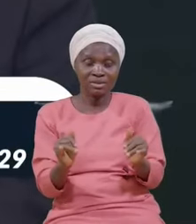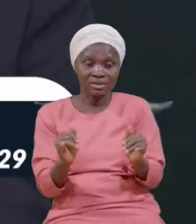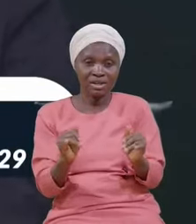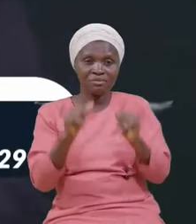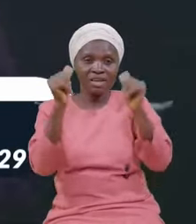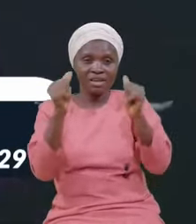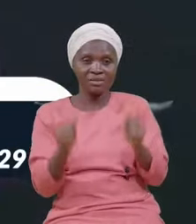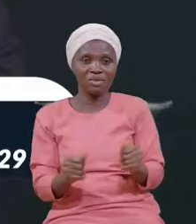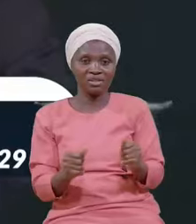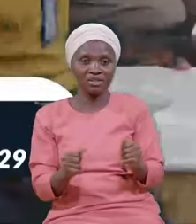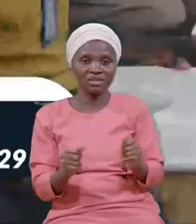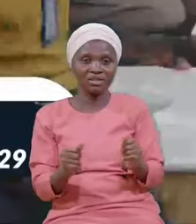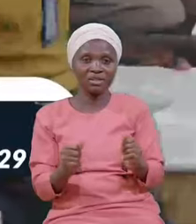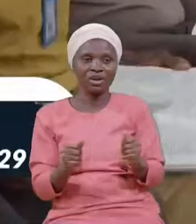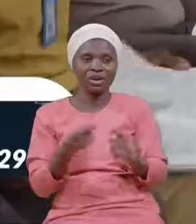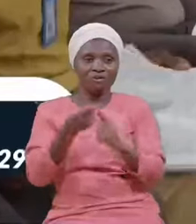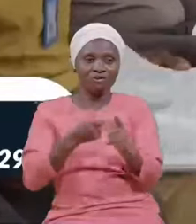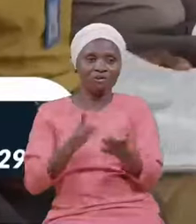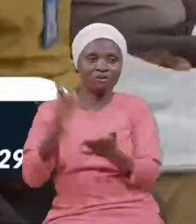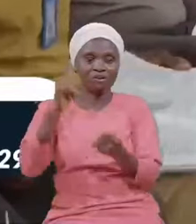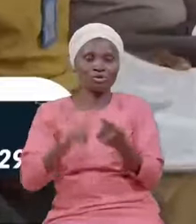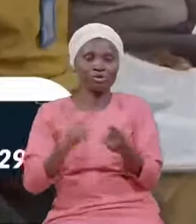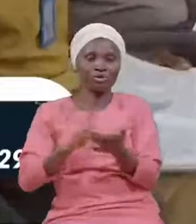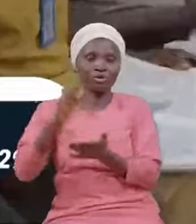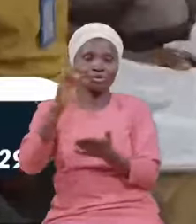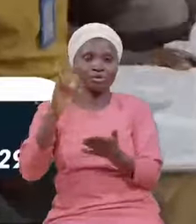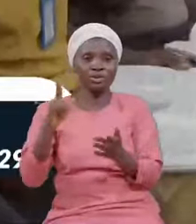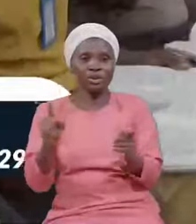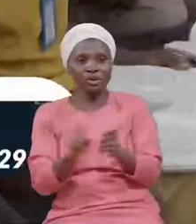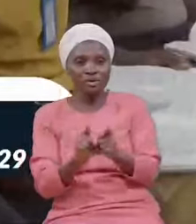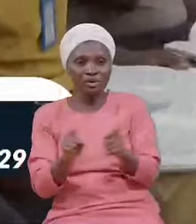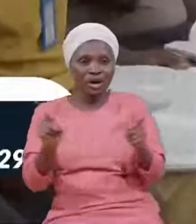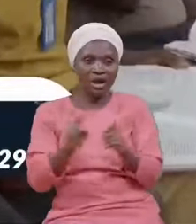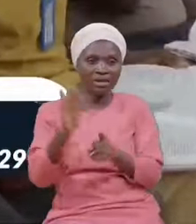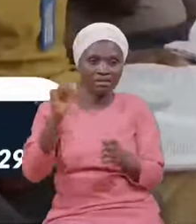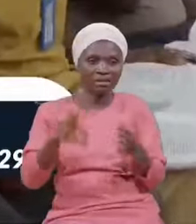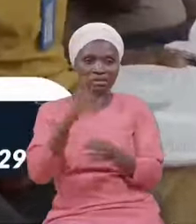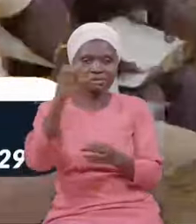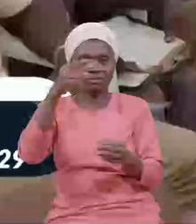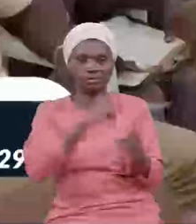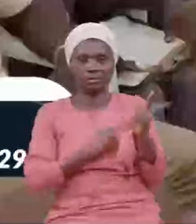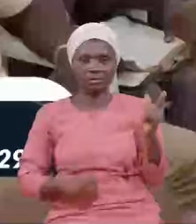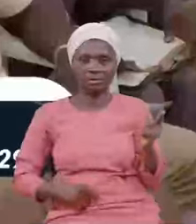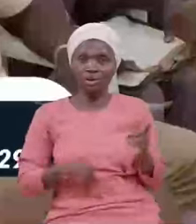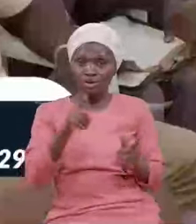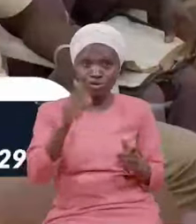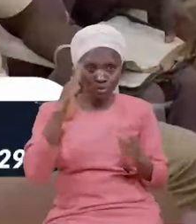Tu monteras, tu ne descendras plus. Tu iras de l'avant, tu ne vas plus